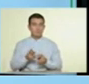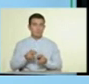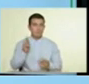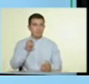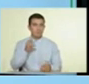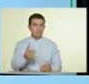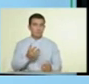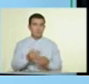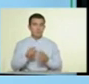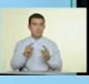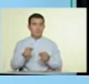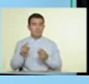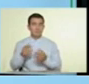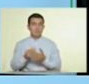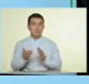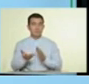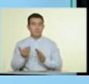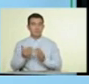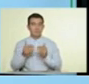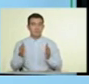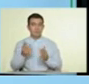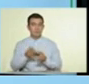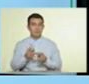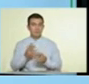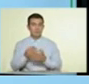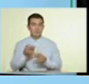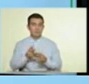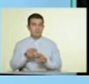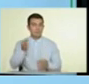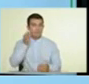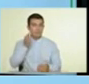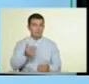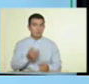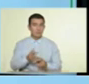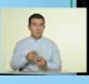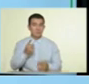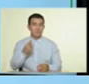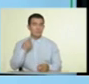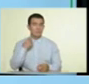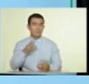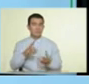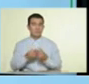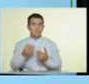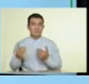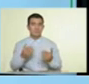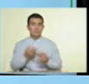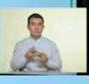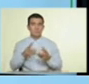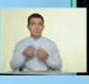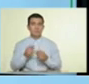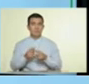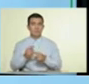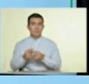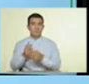olsak. Qavslarni ochish qoidalari yodingizdami? Demak, yig'indini biror songa ko'paytirishda qo'shiluvchilarni har